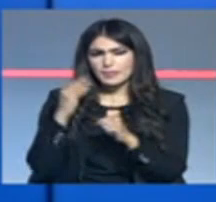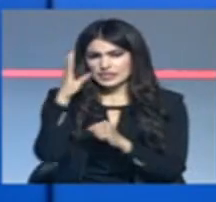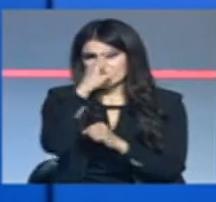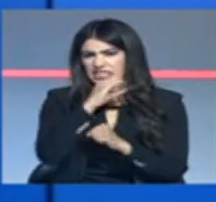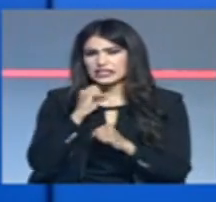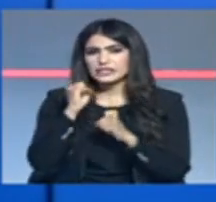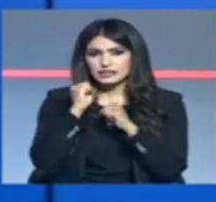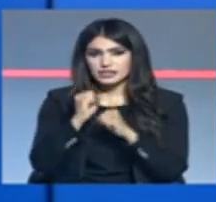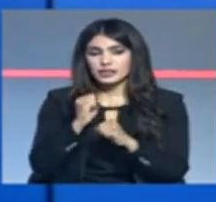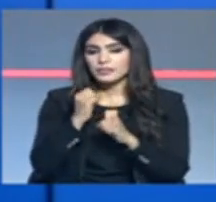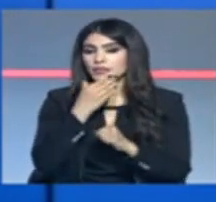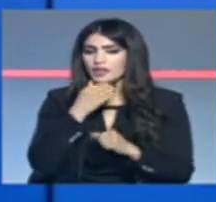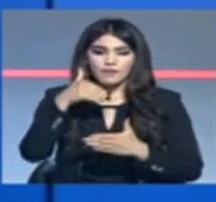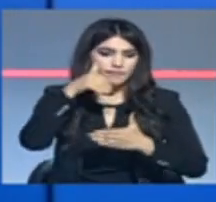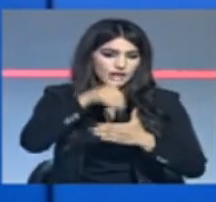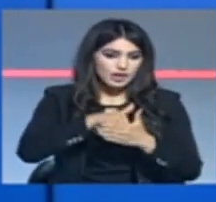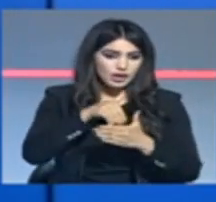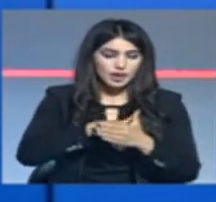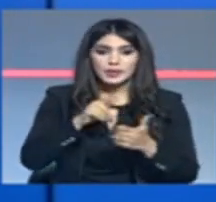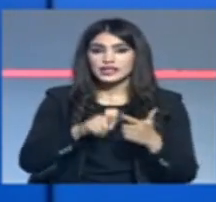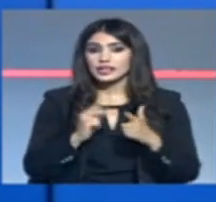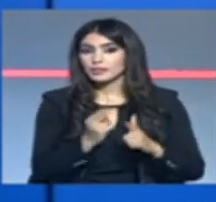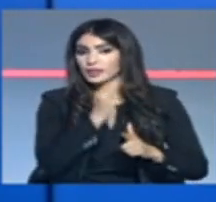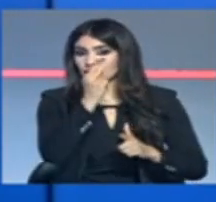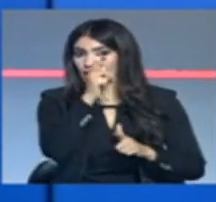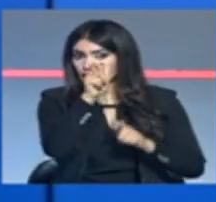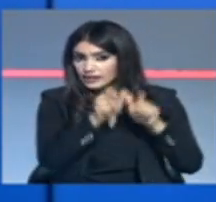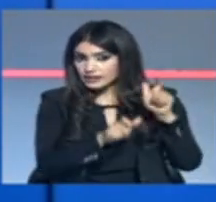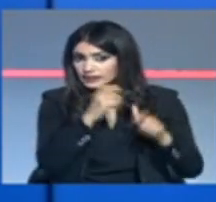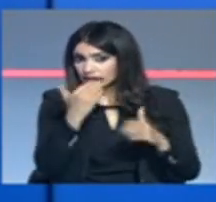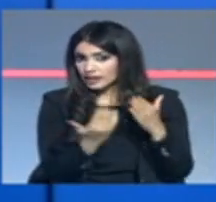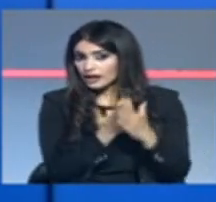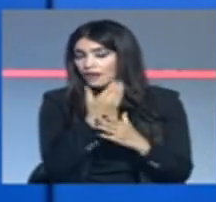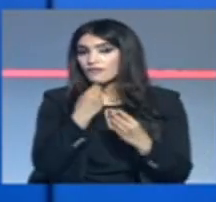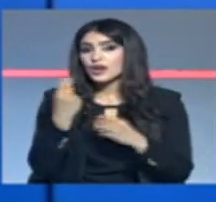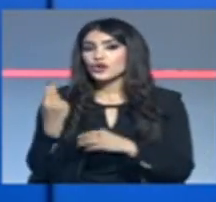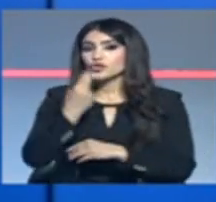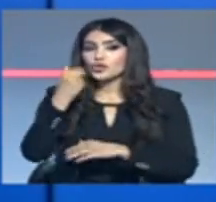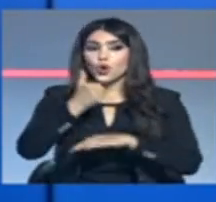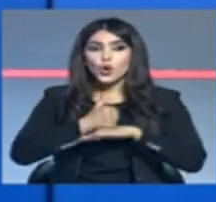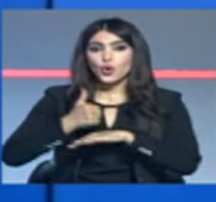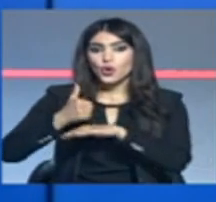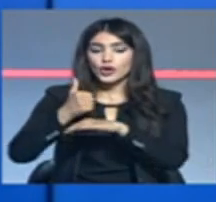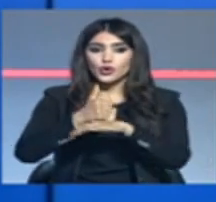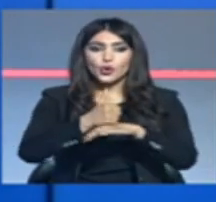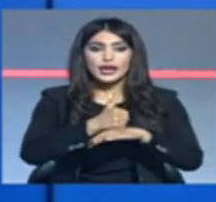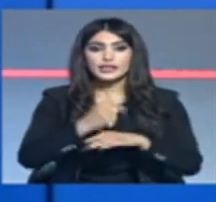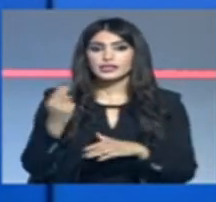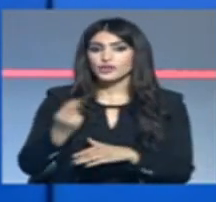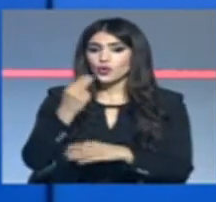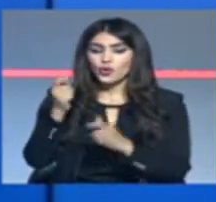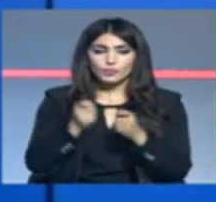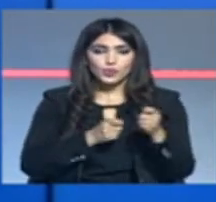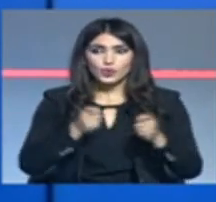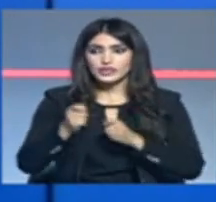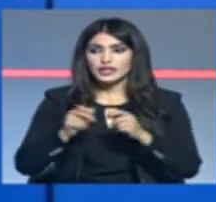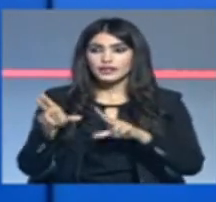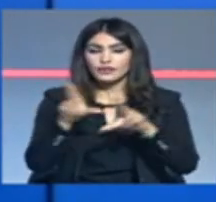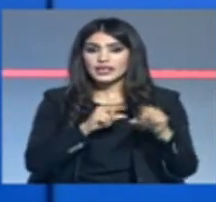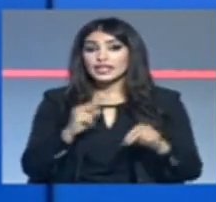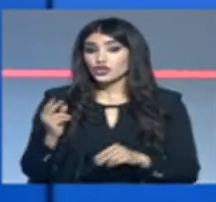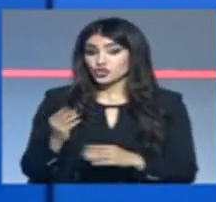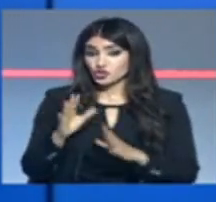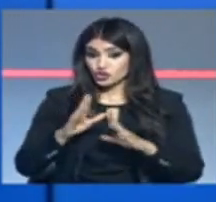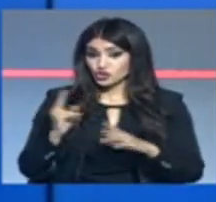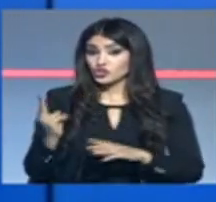سخون شويه، خاطر فيه الانتخابات، انتخابات الطلبه، انتخابات في الجامعه، رؤساء الجامعات، المديرين والكل، حتى الجامعه العامه